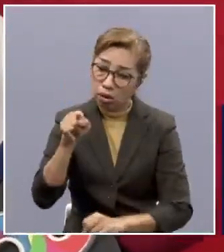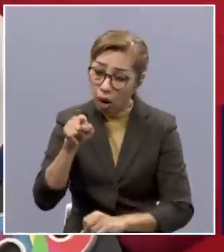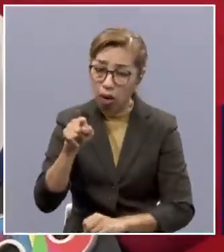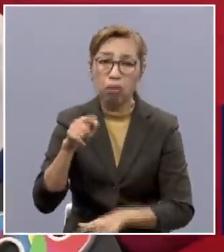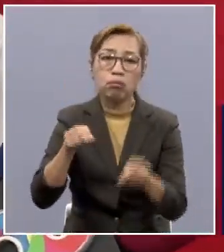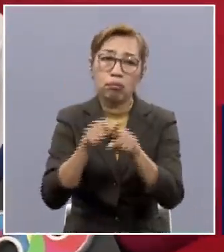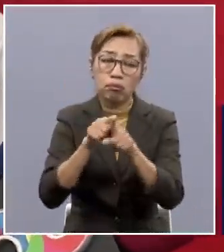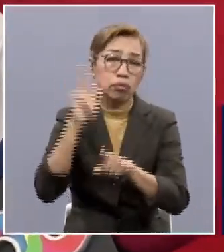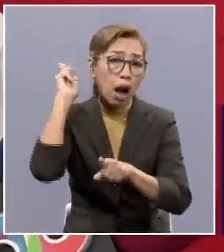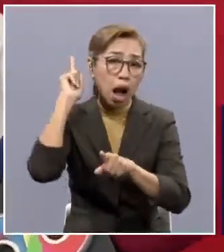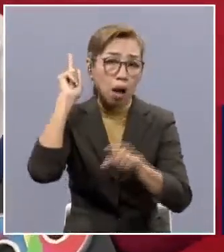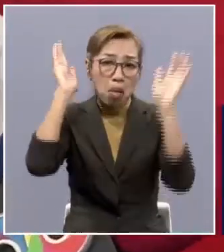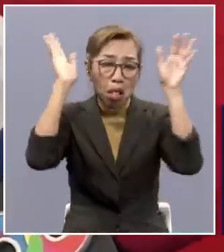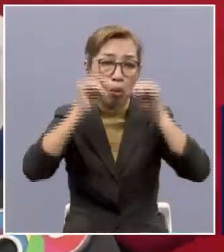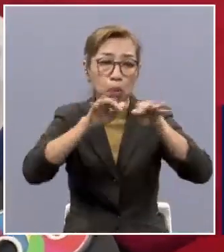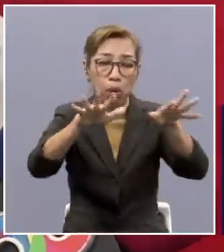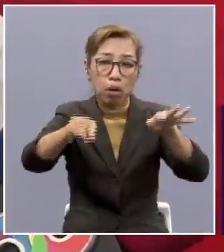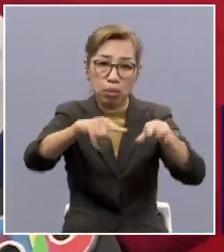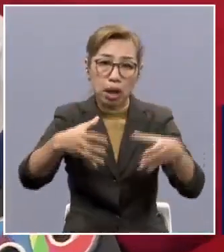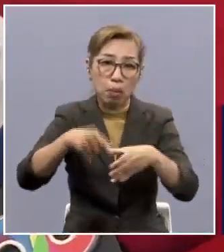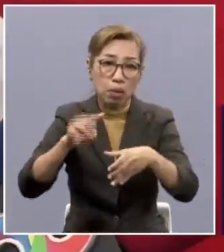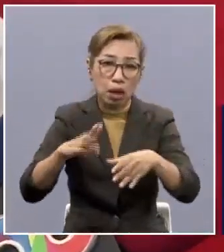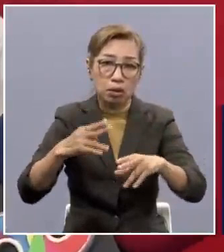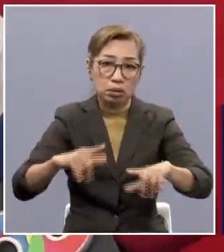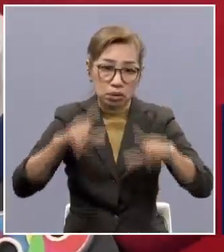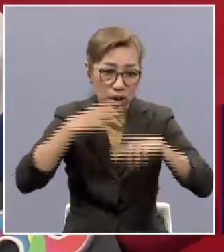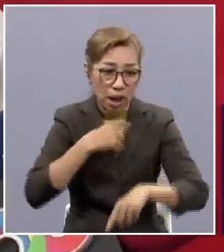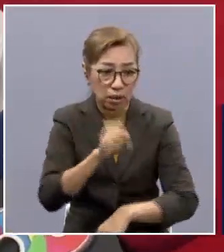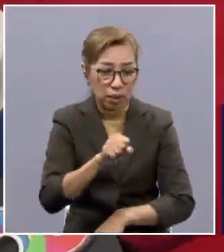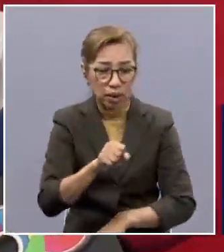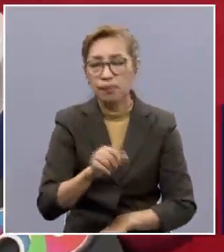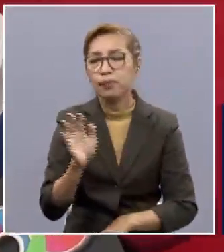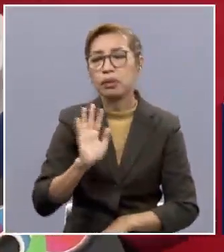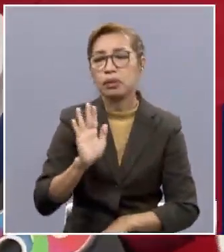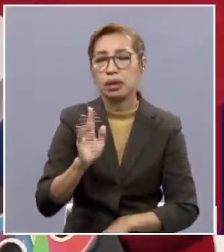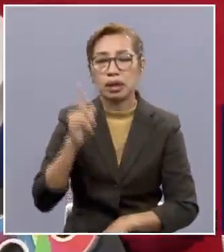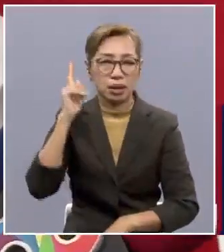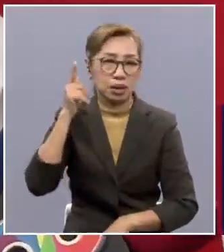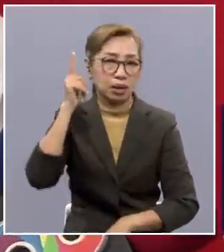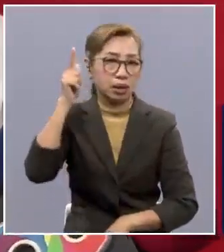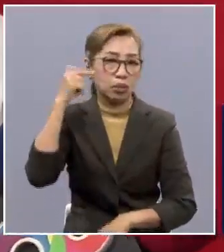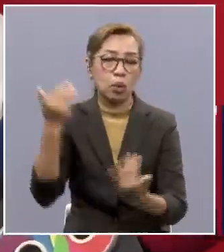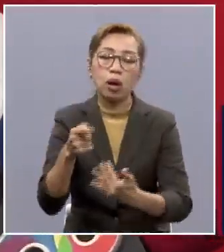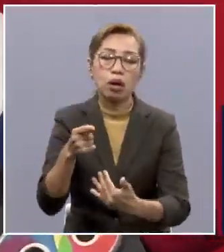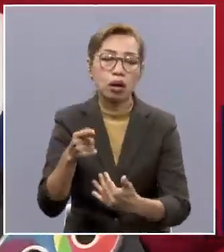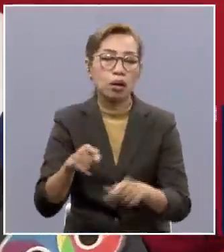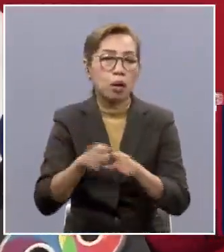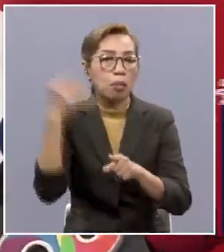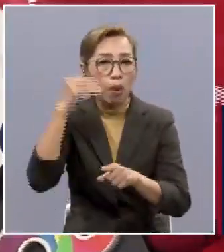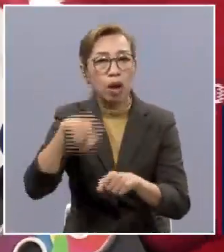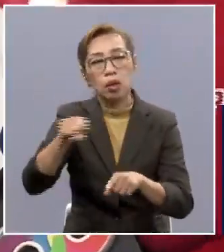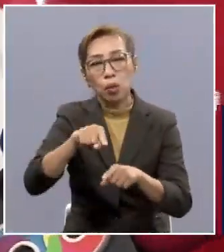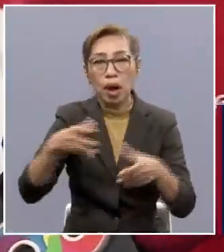สร้างแรงกระเพื่อมภายในเพื่อไทยคุณอุ๊งอิ๊งก็บอกว่าความจริงเนี่ยเกิดกระแสทุกด้านอยู่แล้วไม่ว่าพรรคจะหาเสียงแบบแลนด์สไลด์